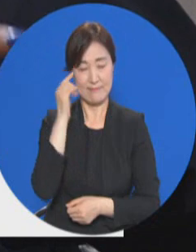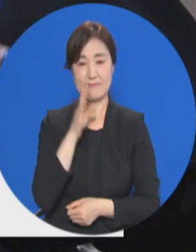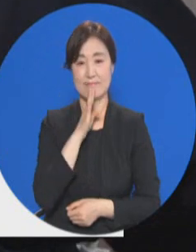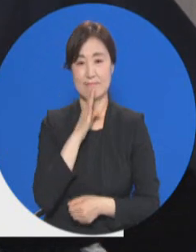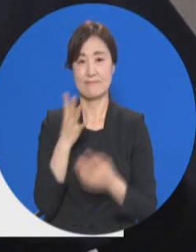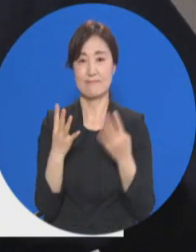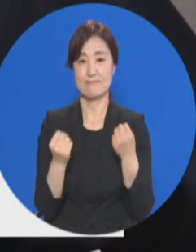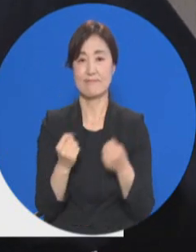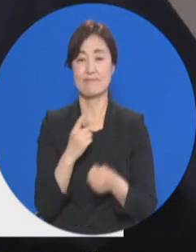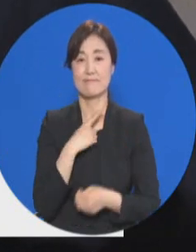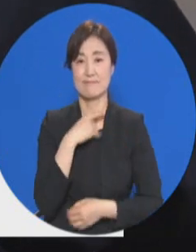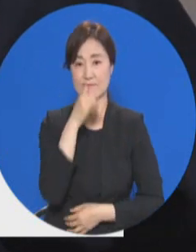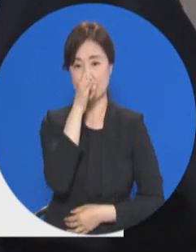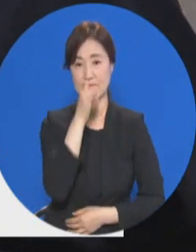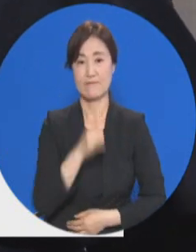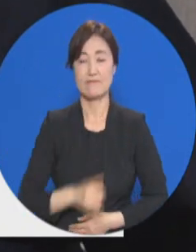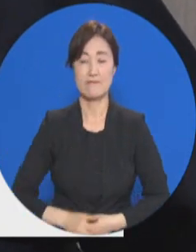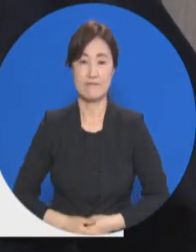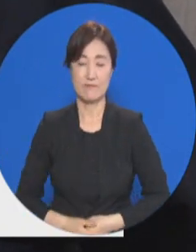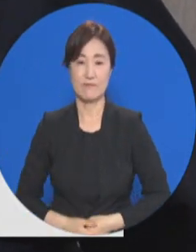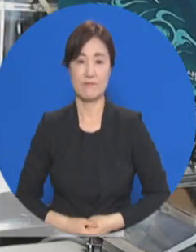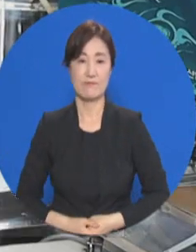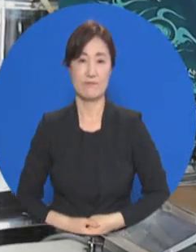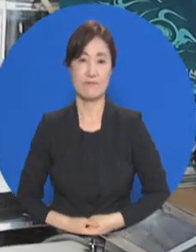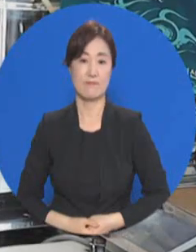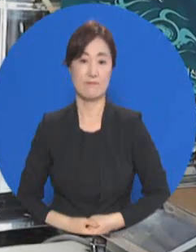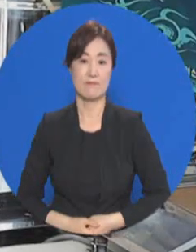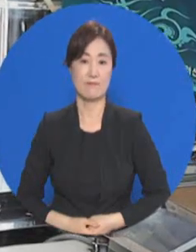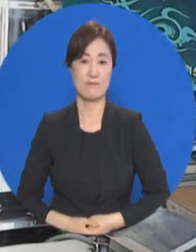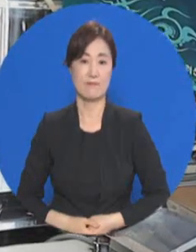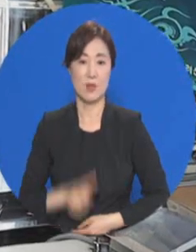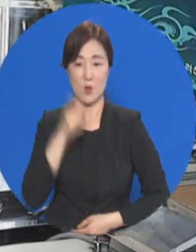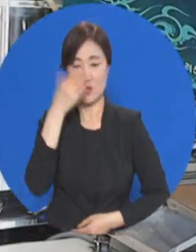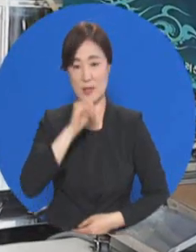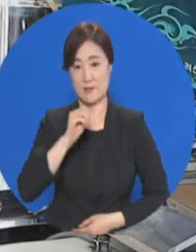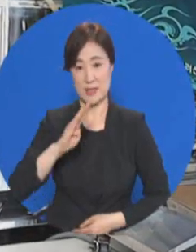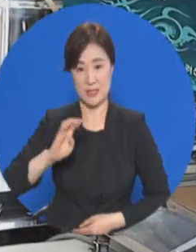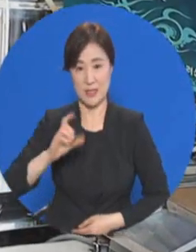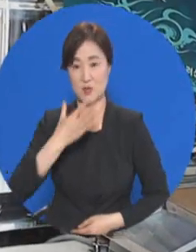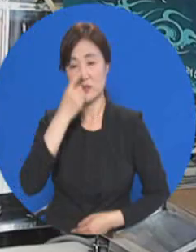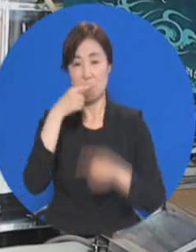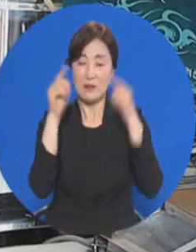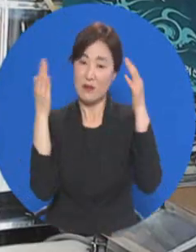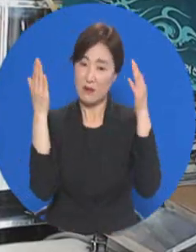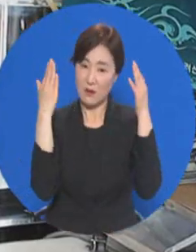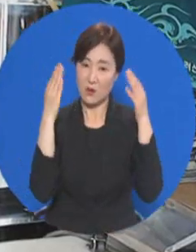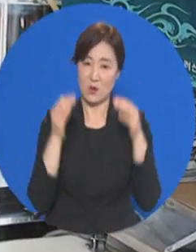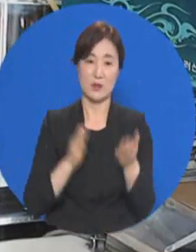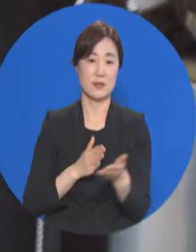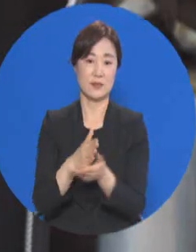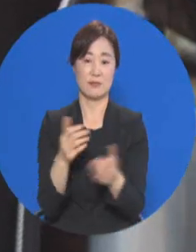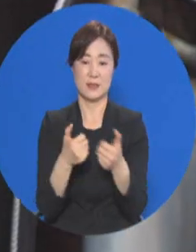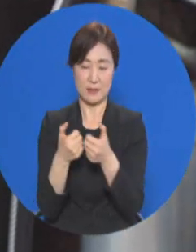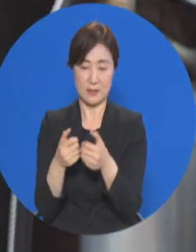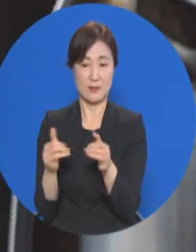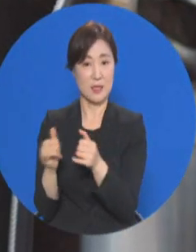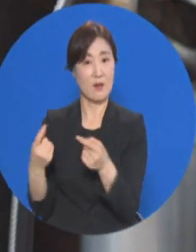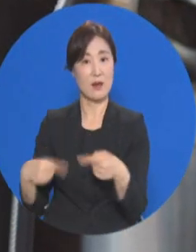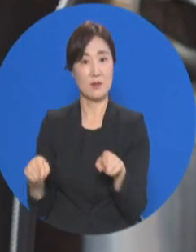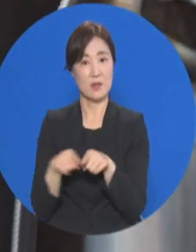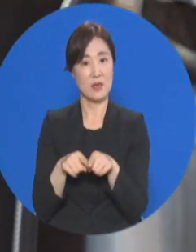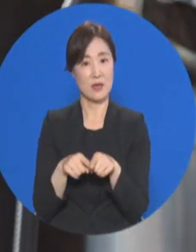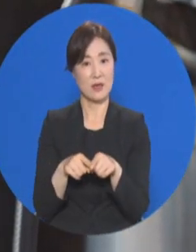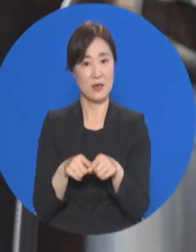한번 해보고 싶다라는 그런 생각을 정말 많이 했어요. 여수 MBC와 순천대는 전문 컨설턴트와 함께 이달